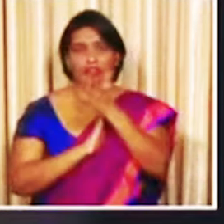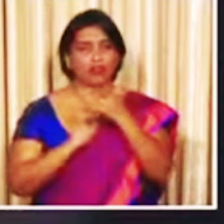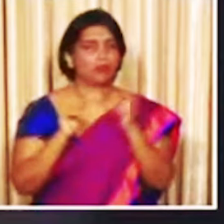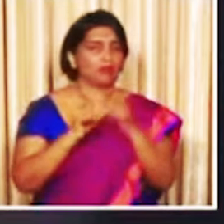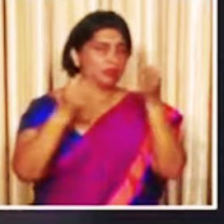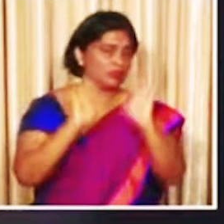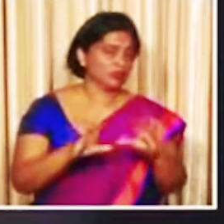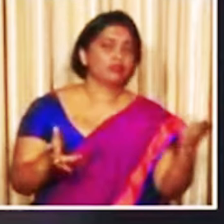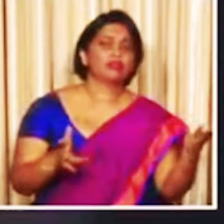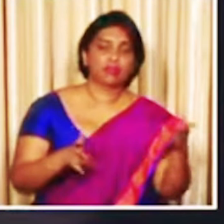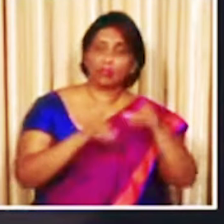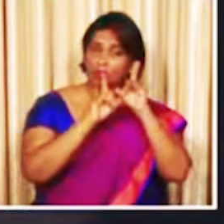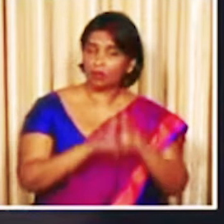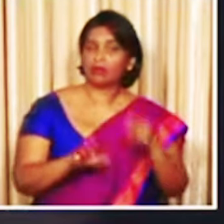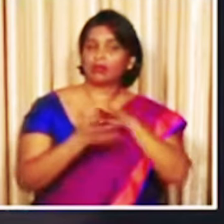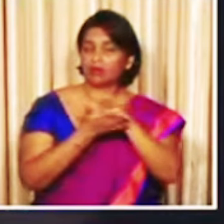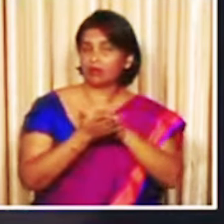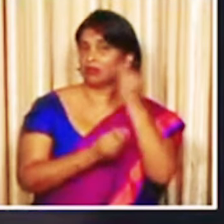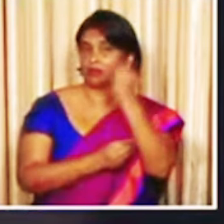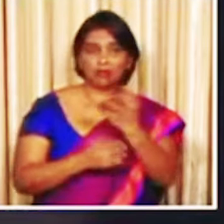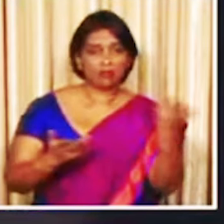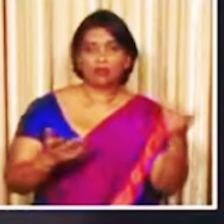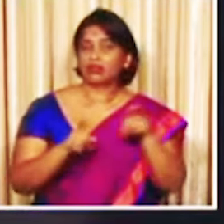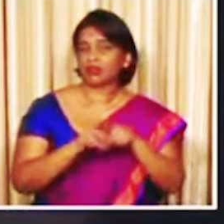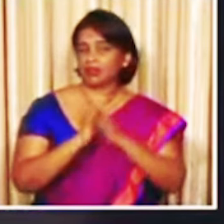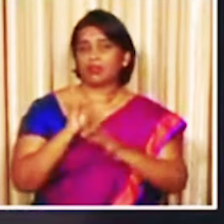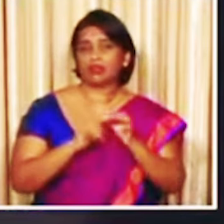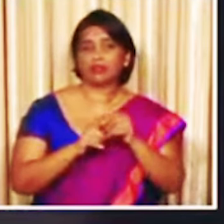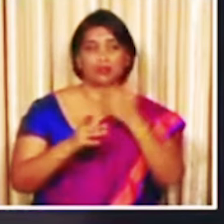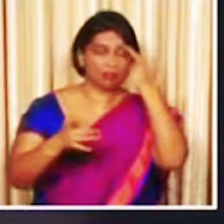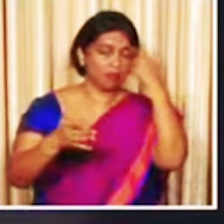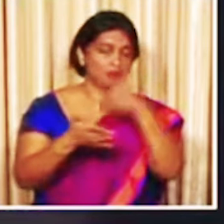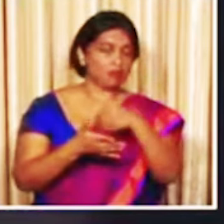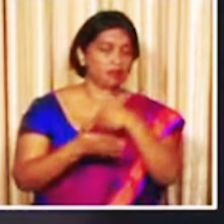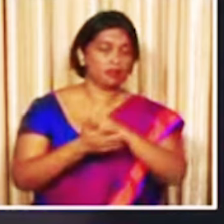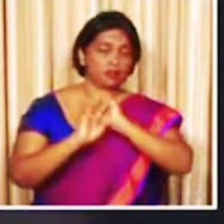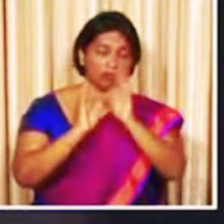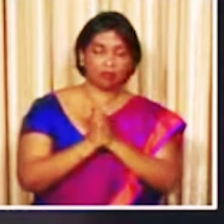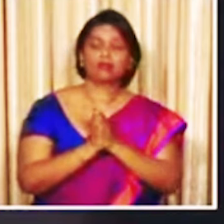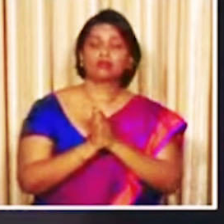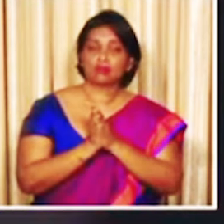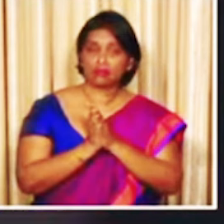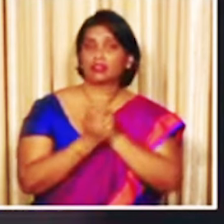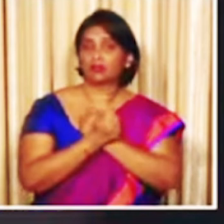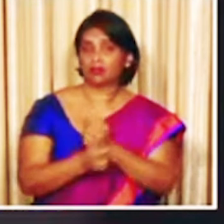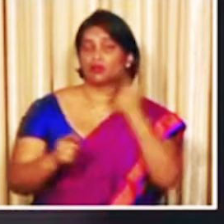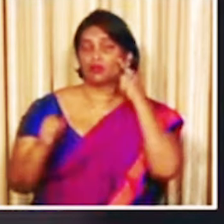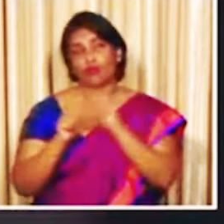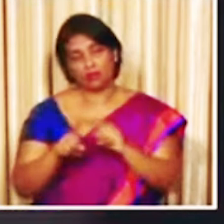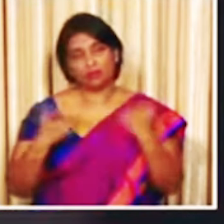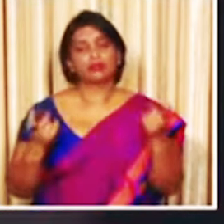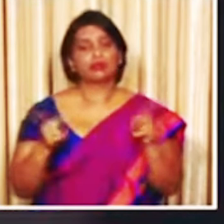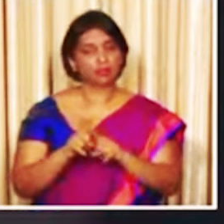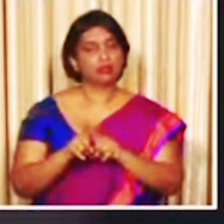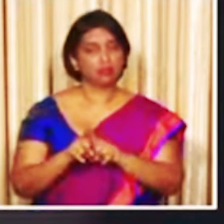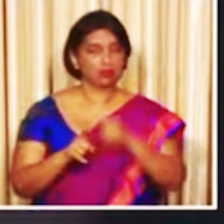වැසිකිළියක් නැහැ. මෙන්න මේ දේවල් සපයව්වේ නැත්තම් වෙන්නේ ඇමතුමා ඒ පීඩණේ යන්න පුළුවන් අනික් රැඳවියන් මත හෝ එහෙම නැත්තම්